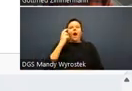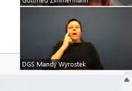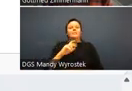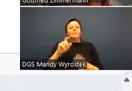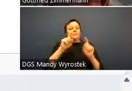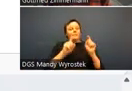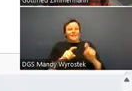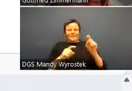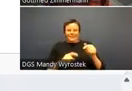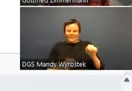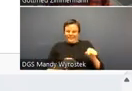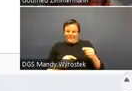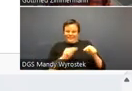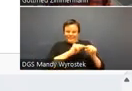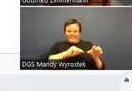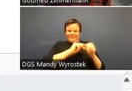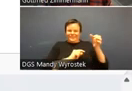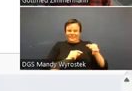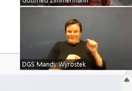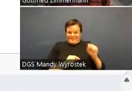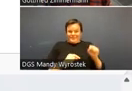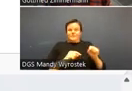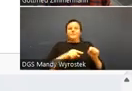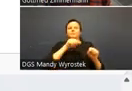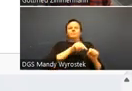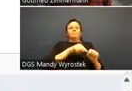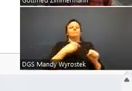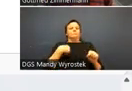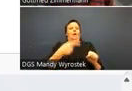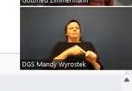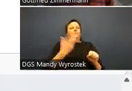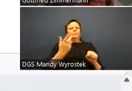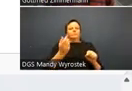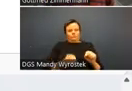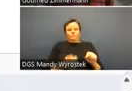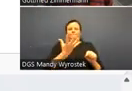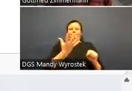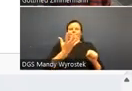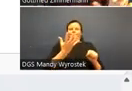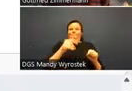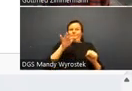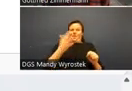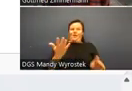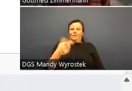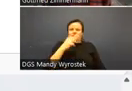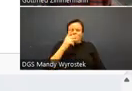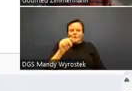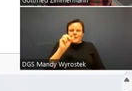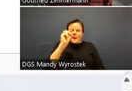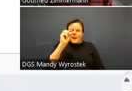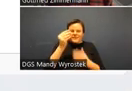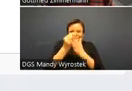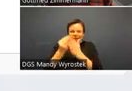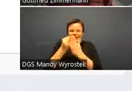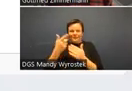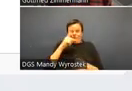wo Sie eben einen Befehl auslösen. Also wenn ich zum Beispiel jetzt wieder in den Lesemodus umschalten möchte, dann muss ich jetzt ein